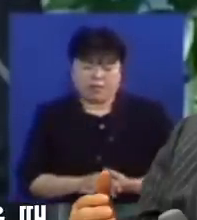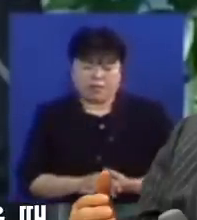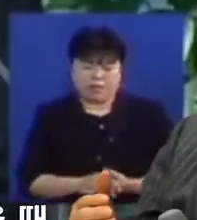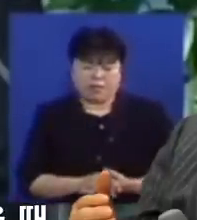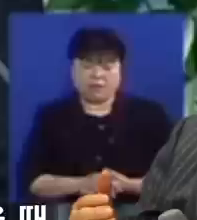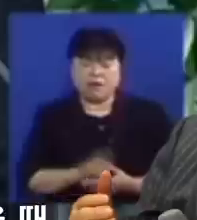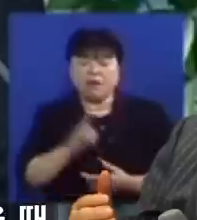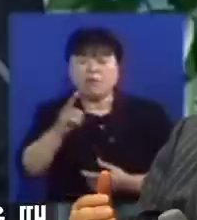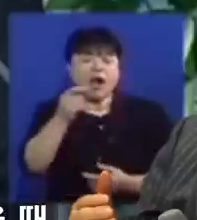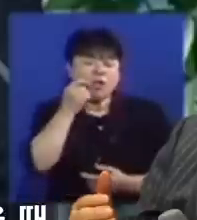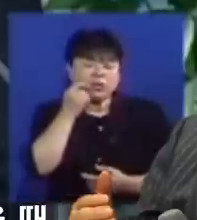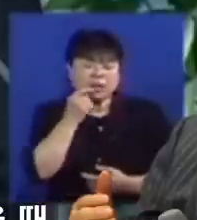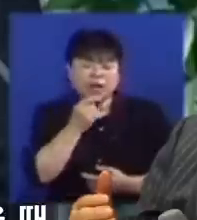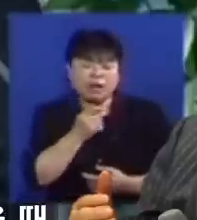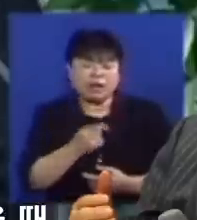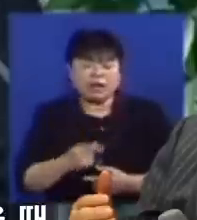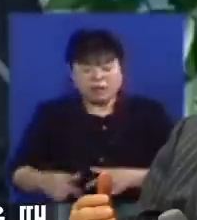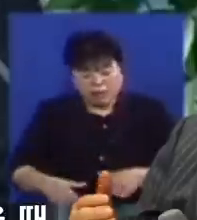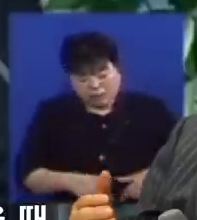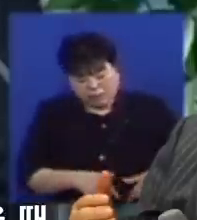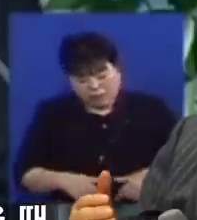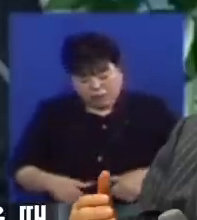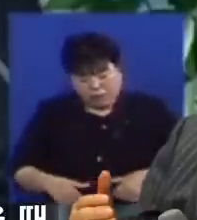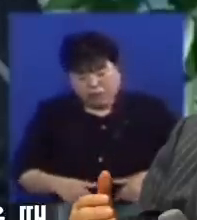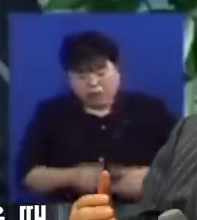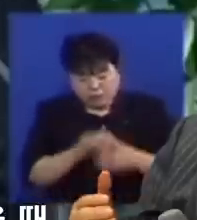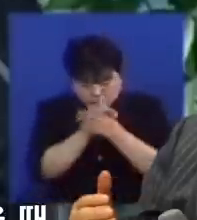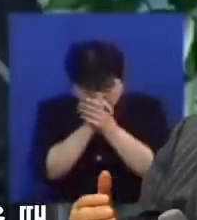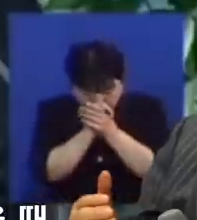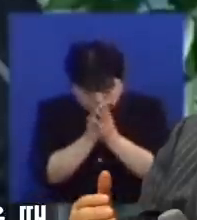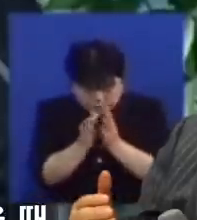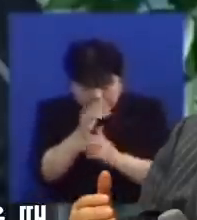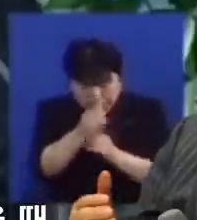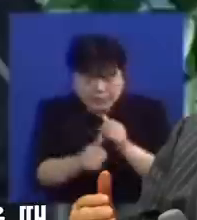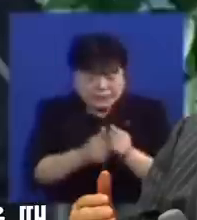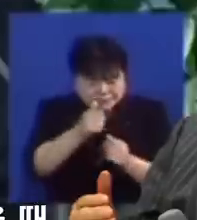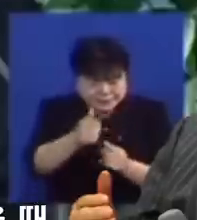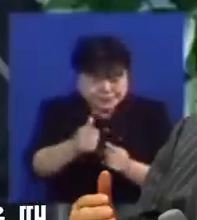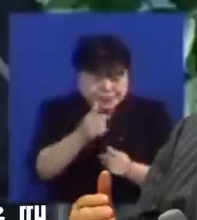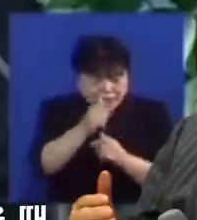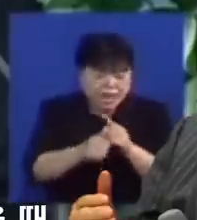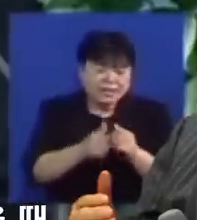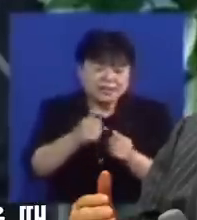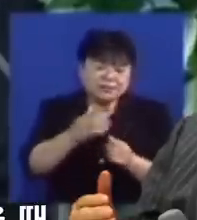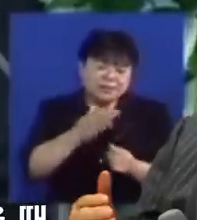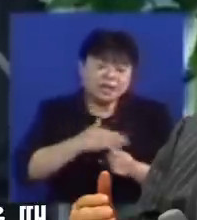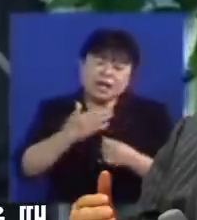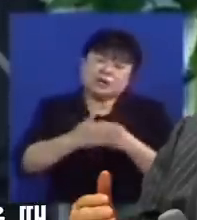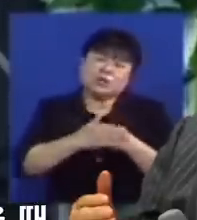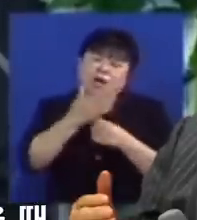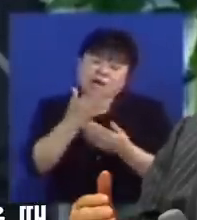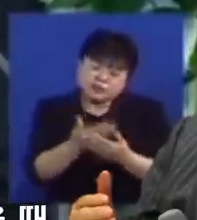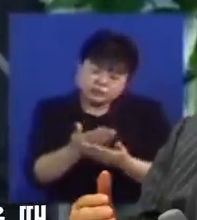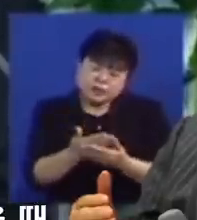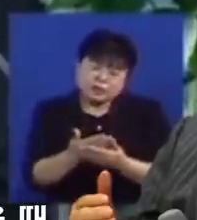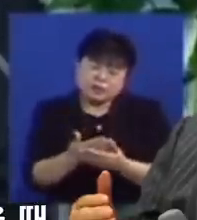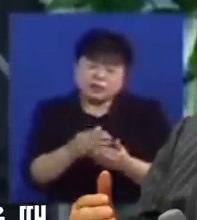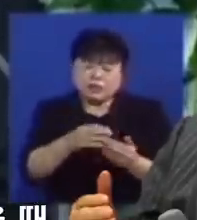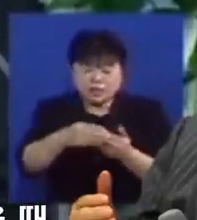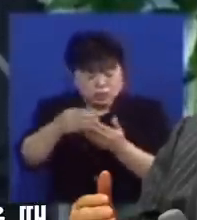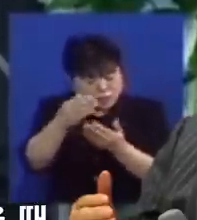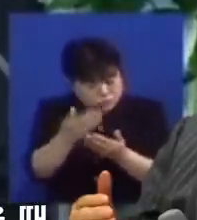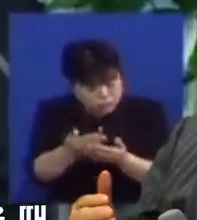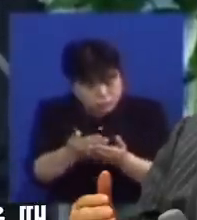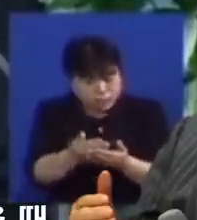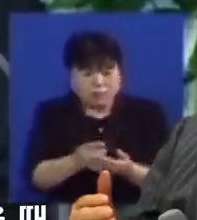이 말도 못하고 저 말도 못해서 그는 고개를 숙여서 기도를 하기 시작했습니다. 하나님 나를 도와주시고 붙들어 인도하여